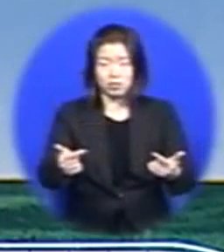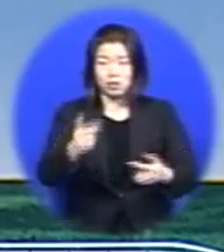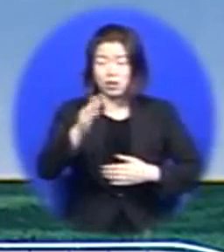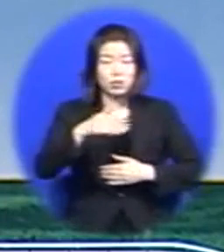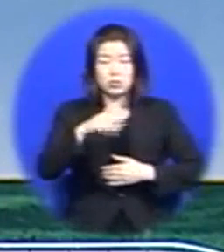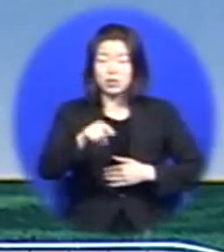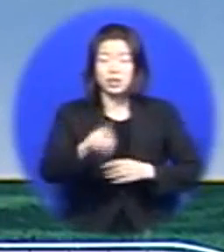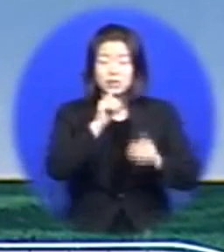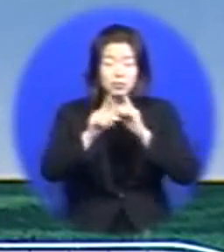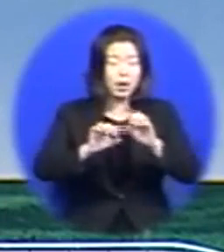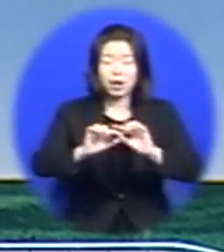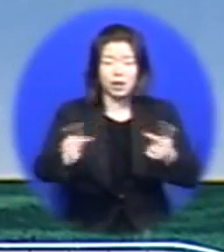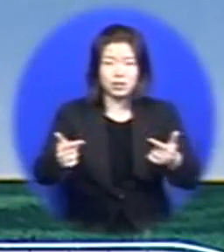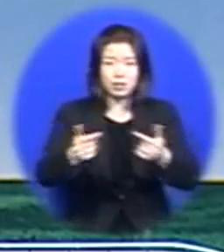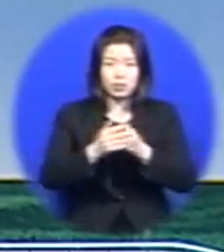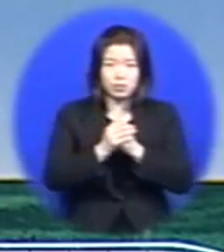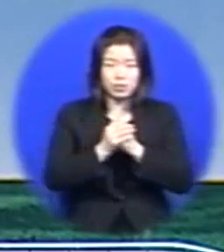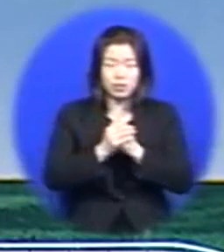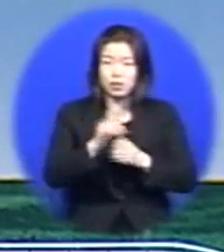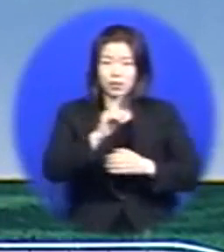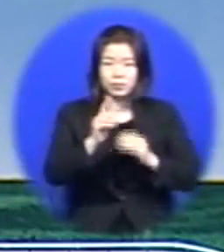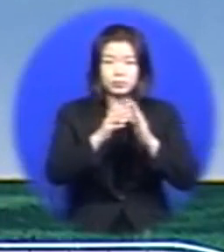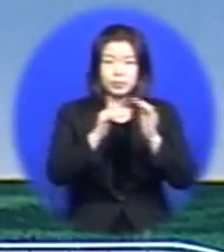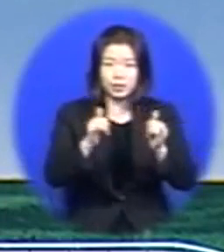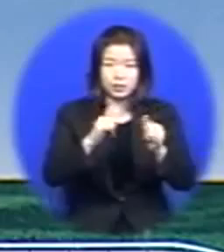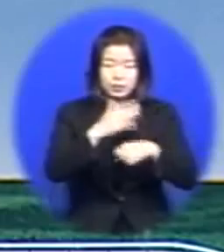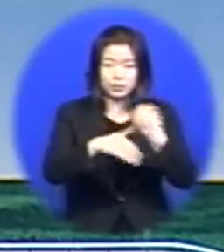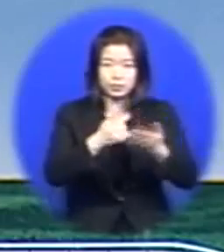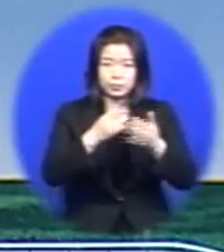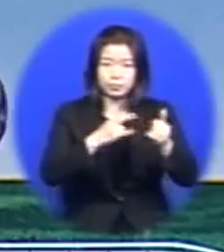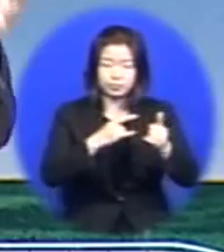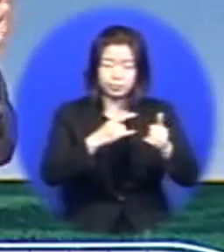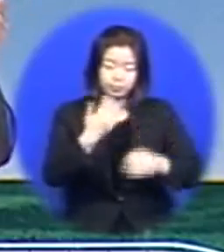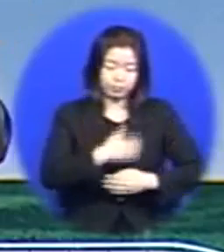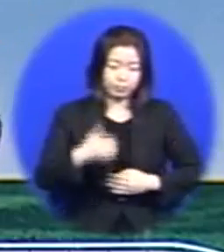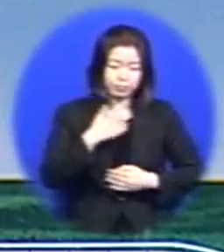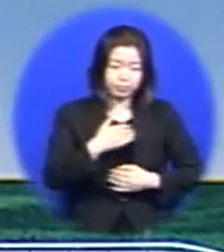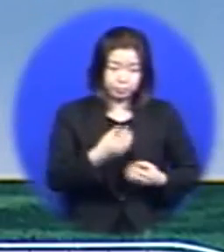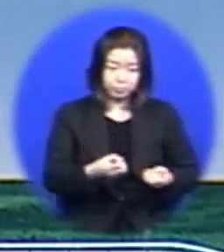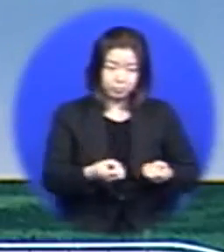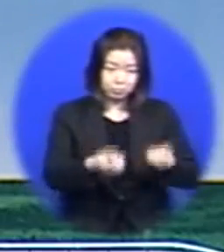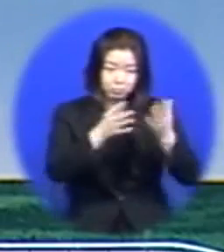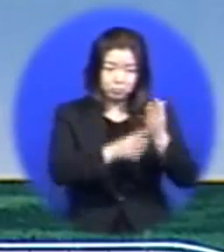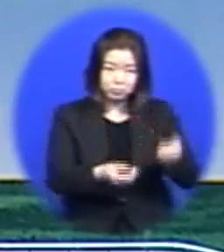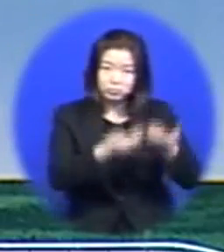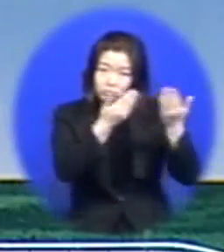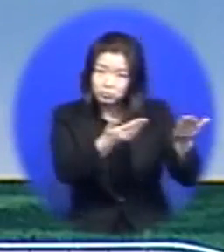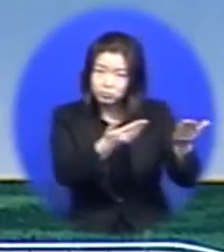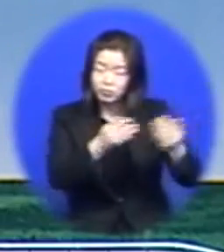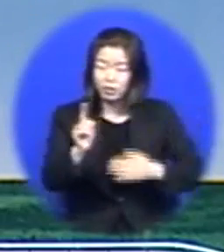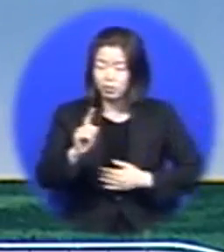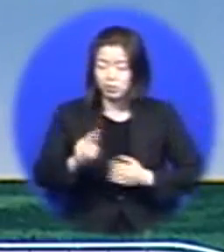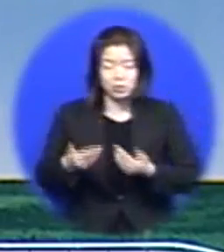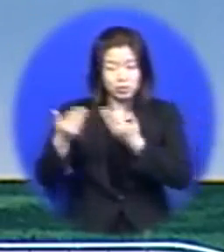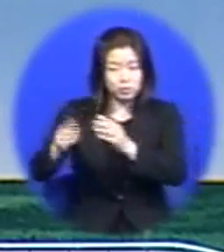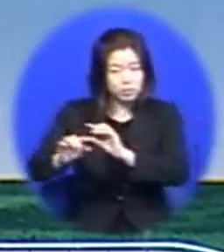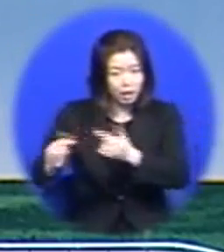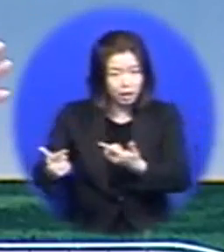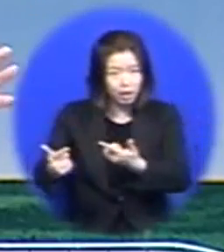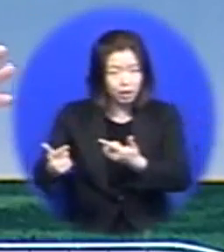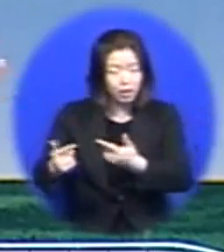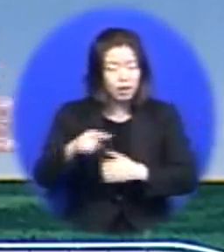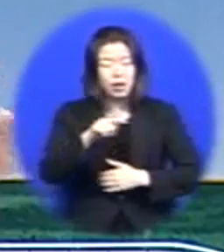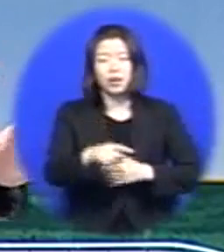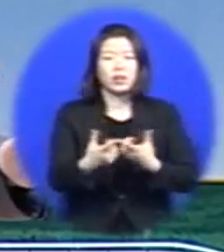절대로 그런 말씀이 아닙니다. 어떤 사람은 하나님에게 몸을 산 제물로 바쳤고 어떤 사람은 안 바치고